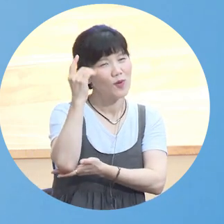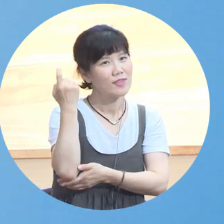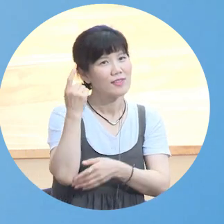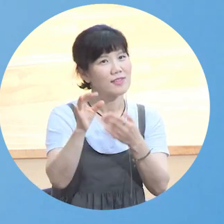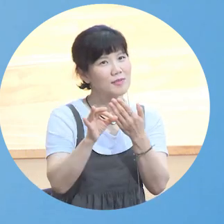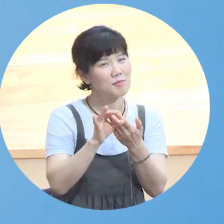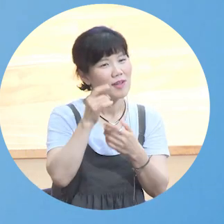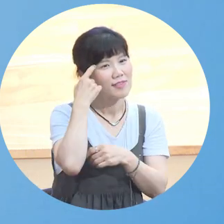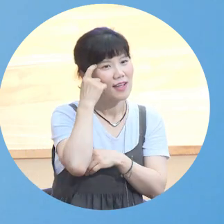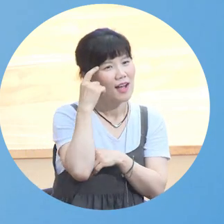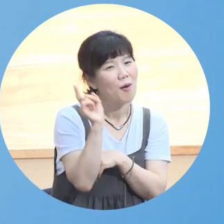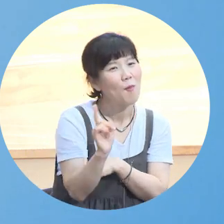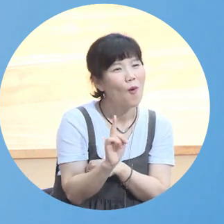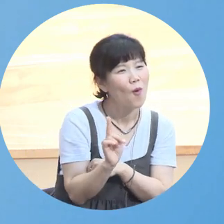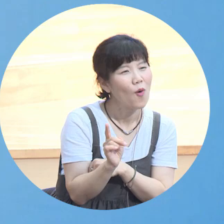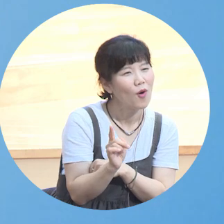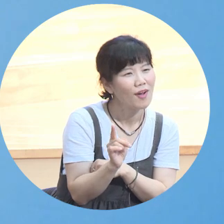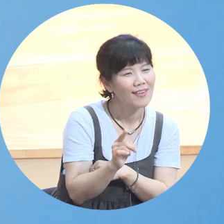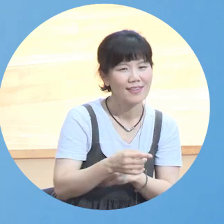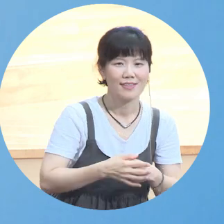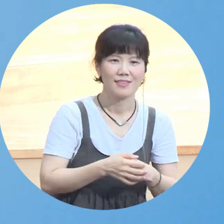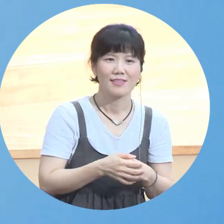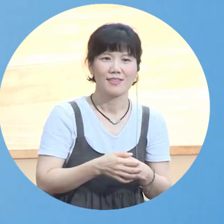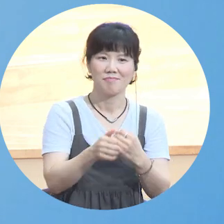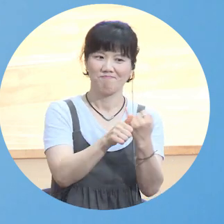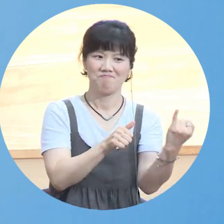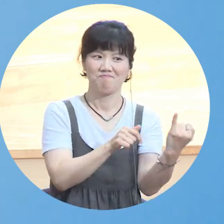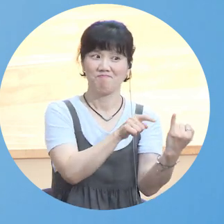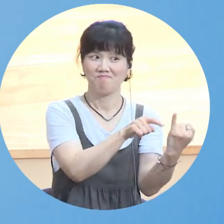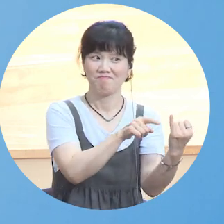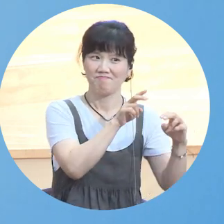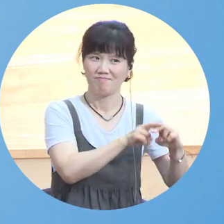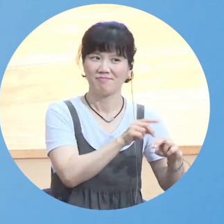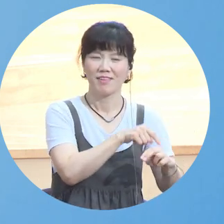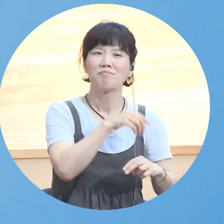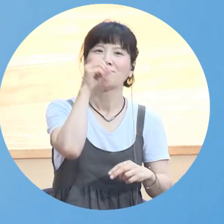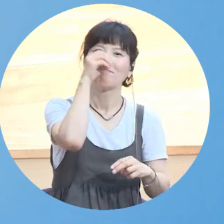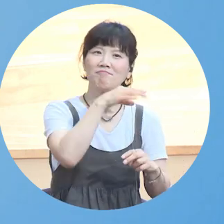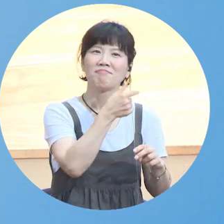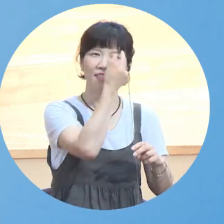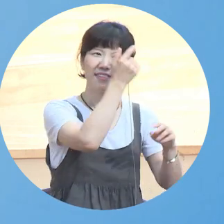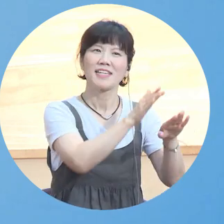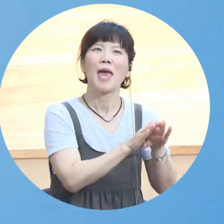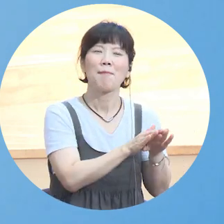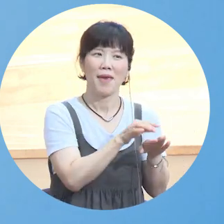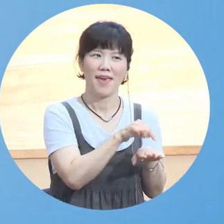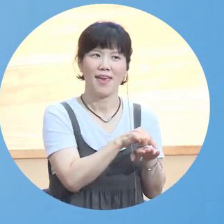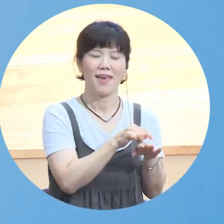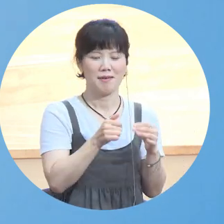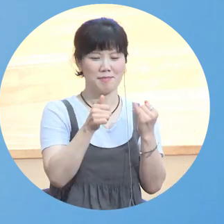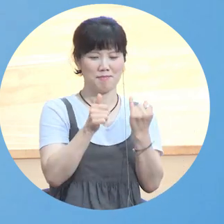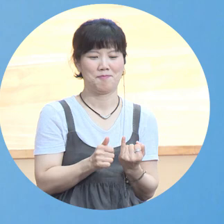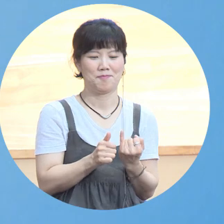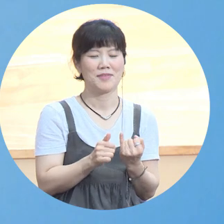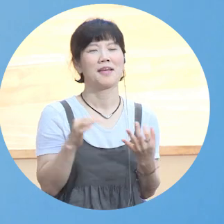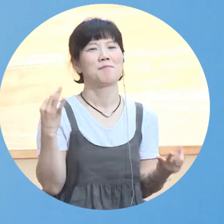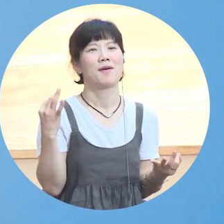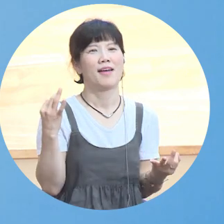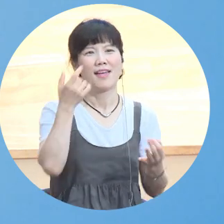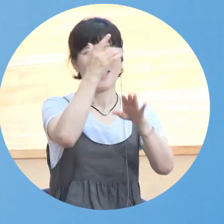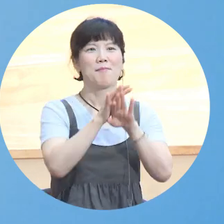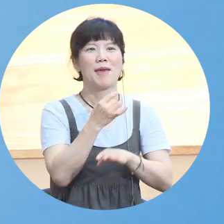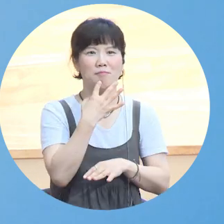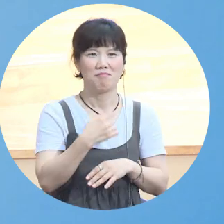들면 뭐 마누라 옆에 앉아 가지고 주일 날 거야 어둑한 예배 드린 게 전부였던 사람들은 그런 생각할 거야 보호 알아야 기도를